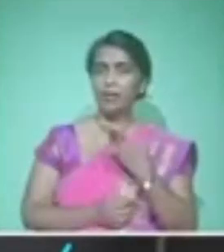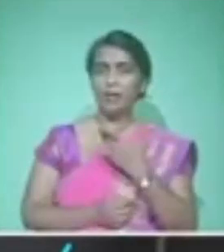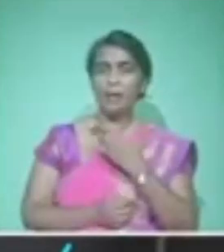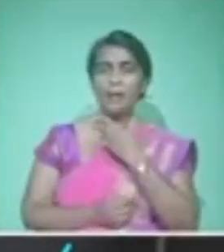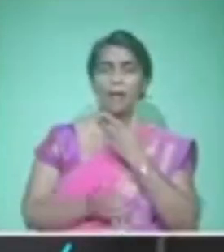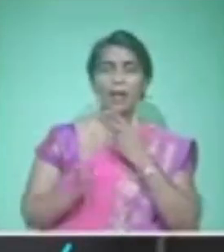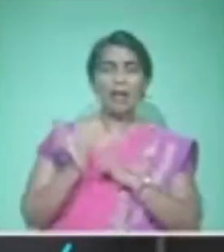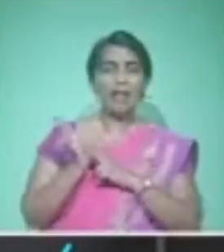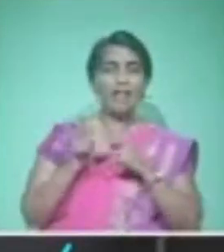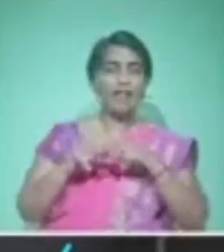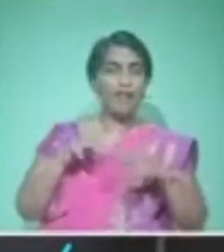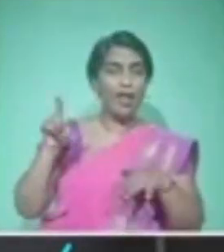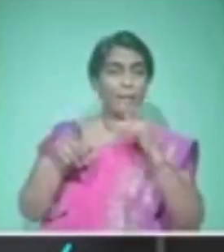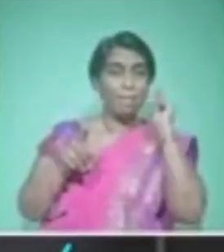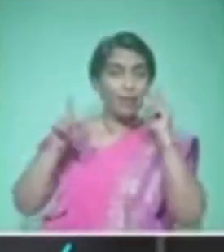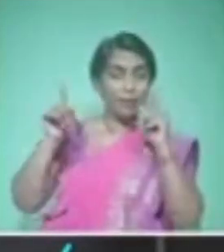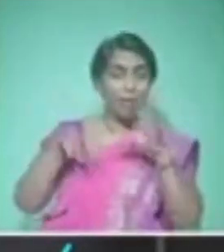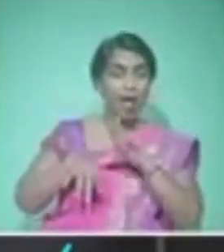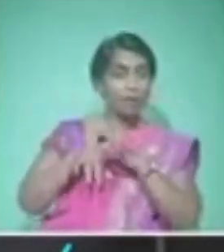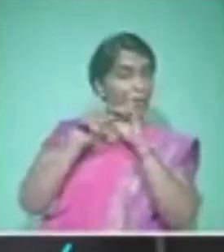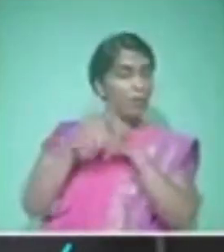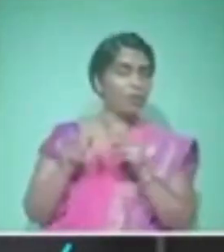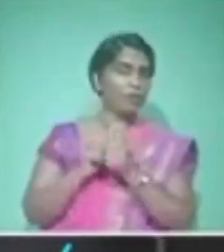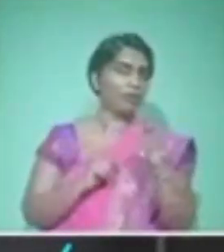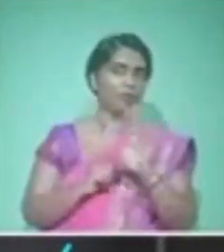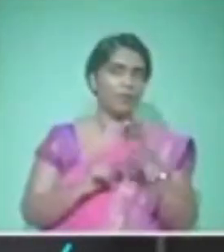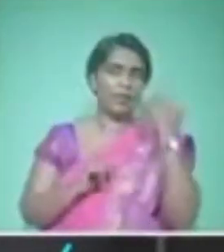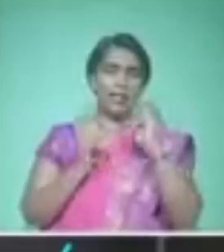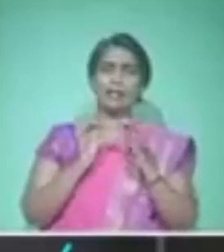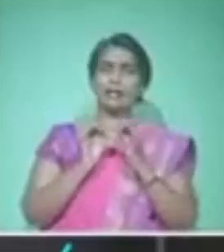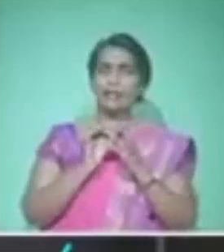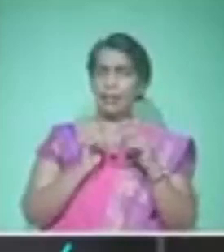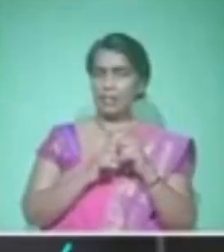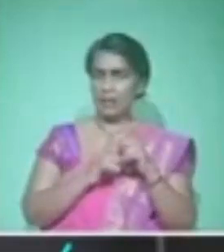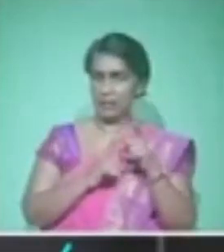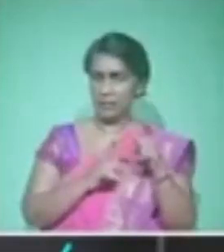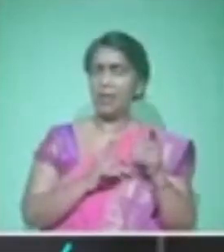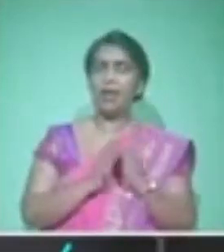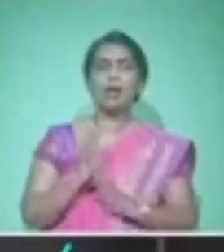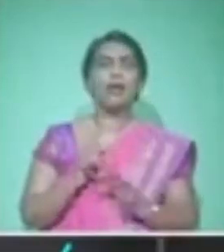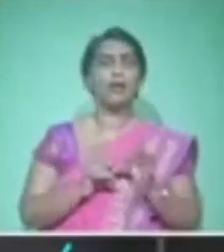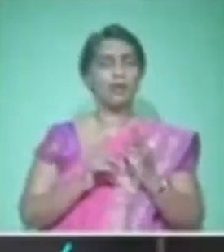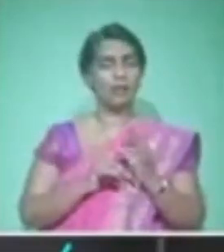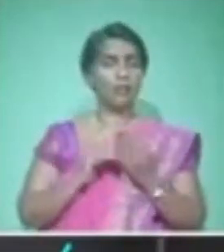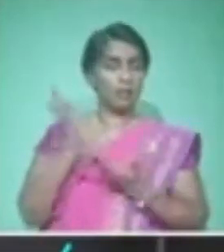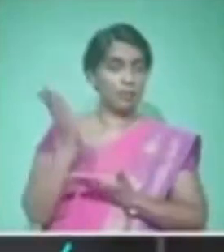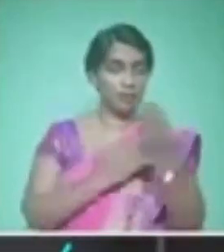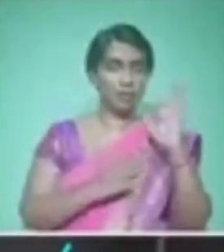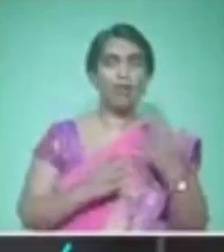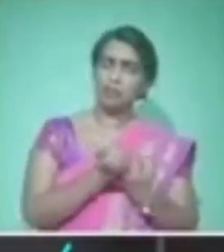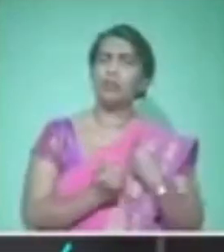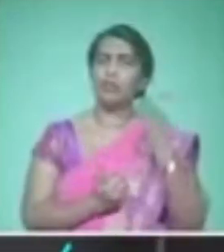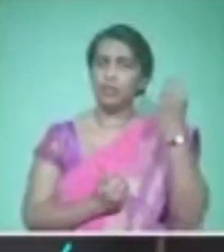නෙවිල් ප්‍රනාන්දු රෝහල වගේ නම් කරගන්න එපා. මොකද මට මතකයි දා එස්වී දිසානායක ඇමතිතුමා ඒක ඉදිරිපත් කරනකොට අපි